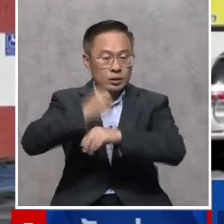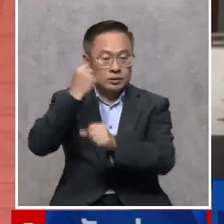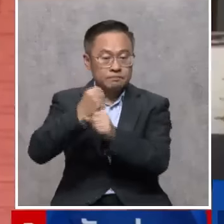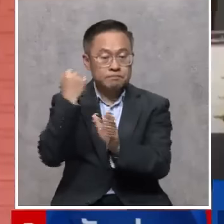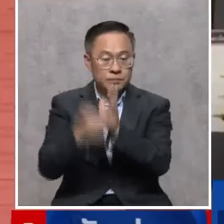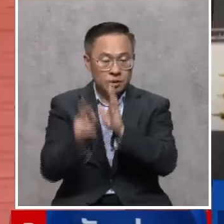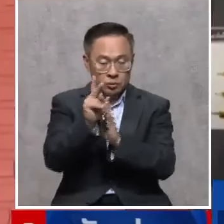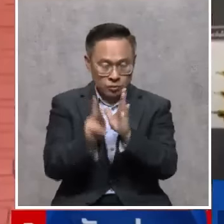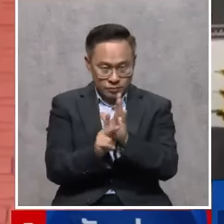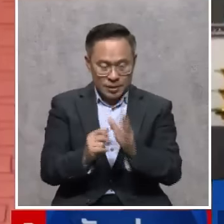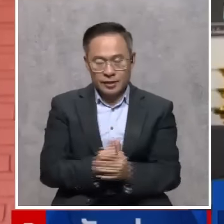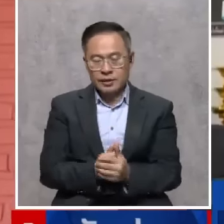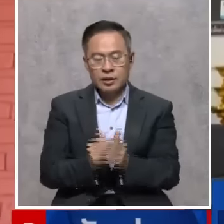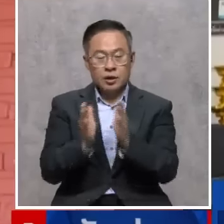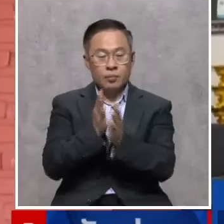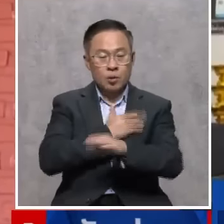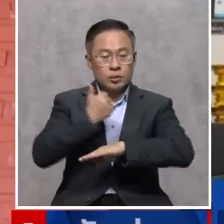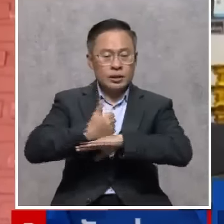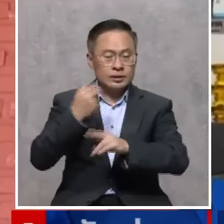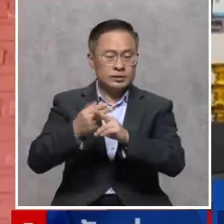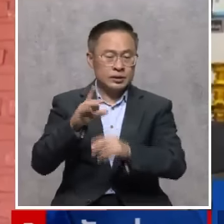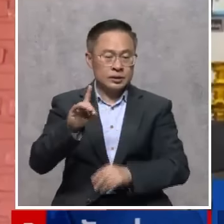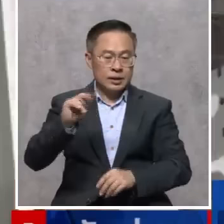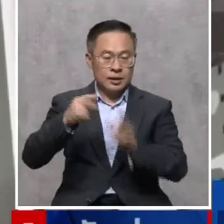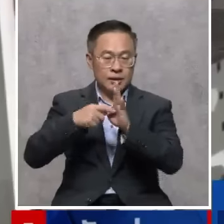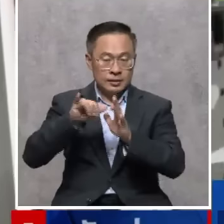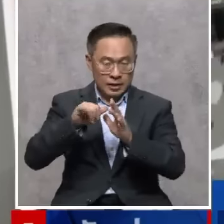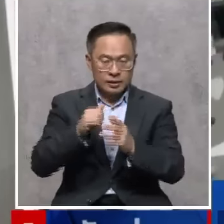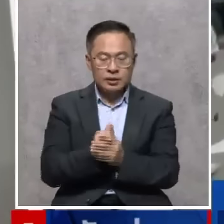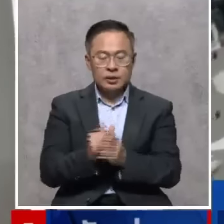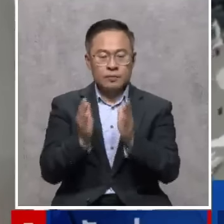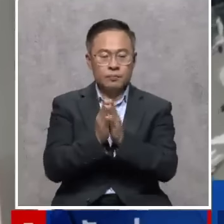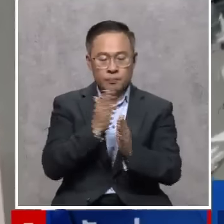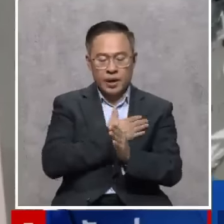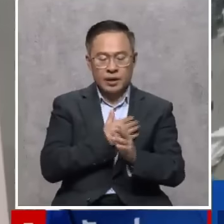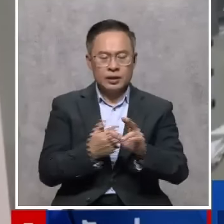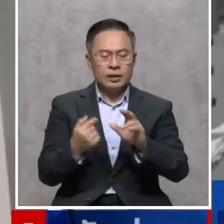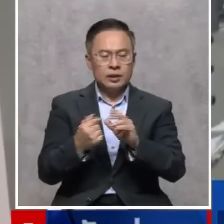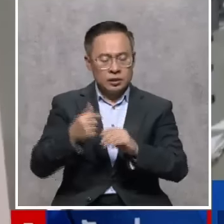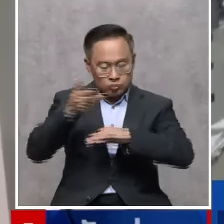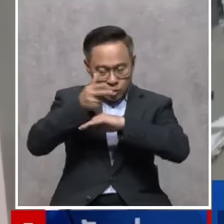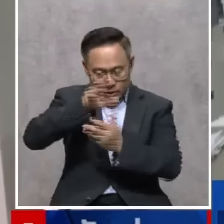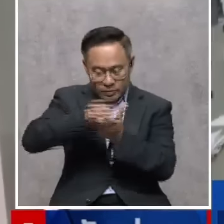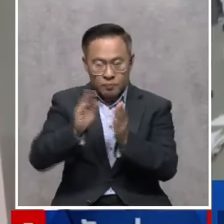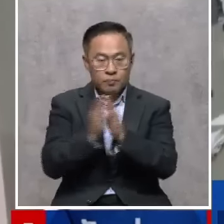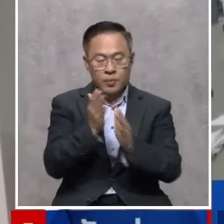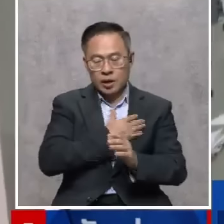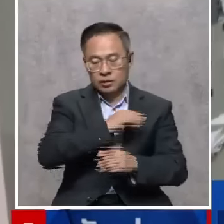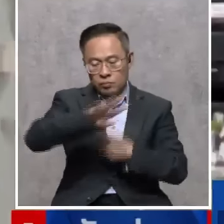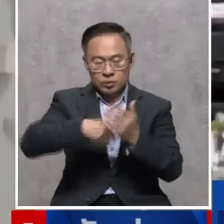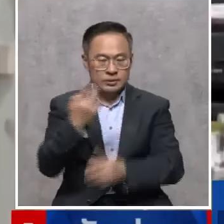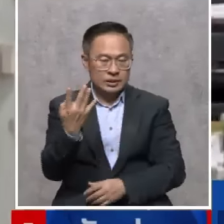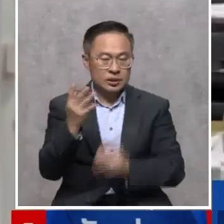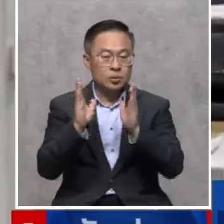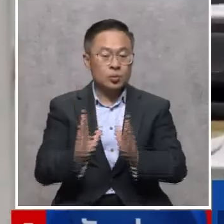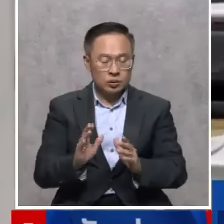พอนั่นก็คือพระอธิการดนายยานสุดโทแล้วก็พระสงฆ์ที่ปรากฏในคลิปทำร้ายสุนัขจนได้รับบาดเจ็บสาหัส